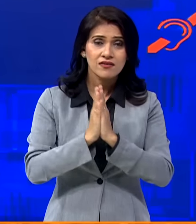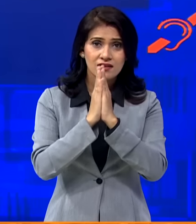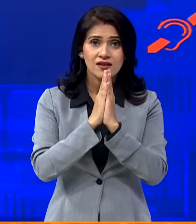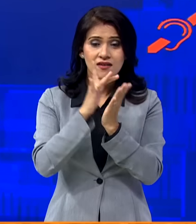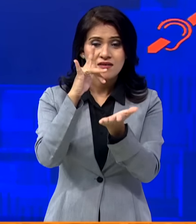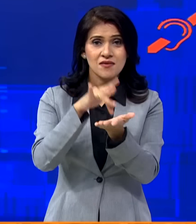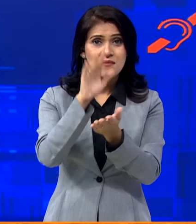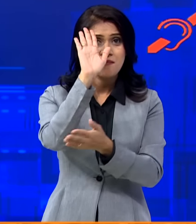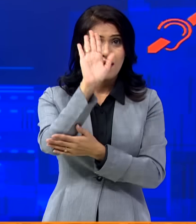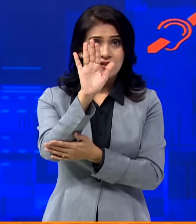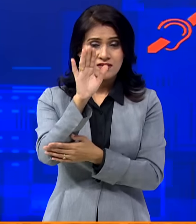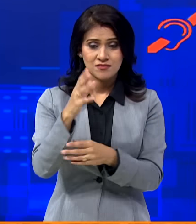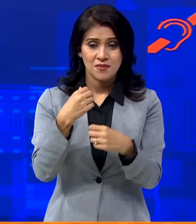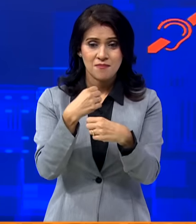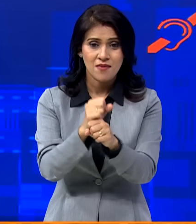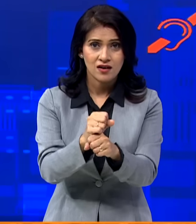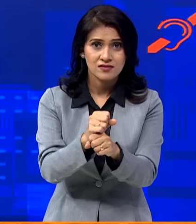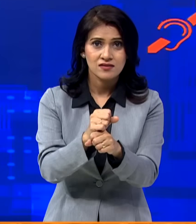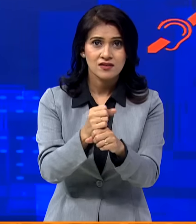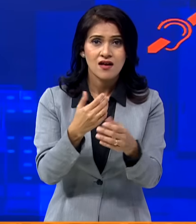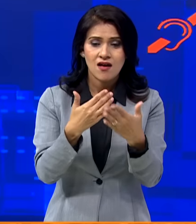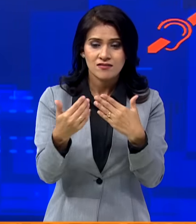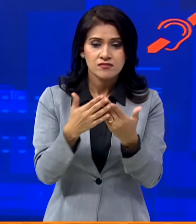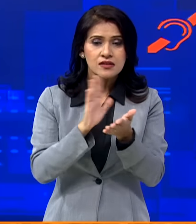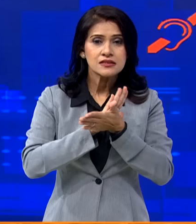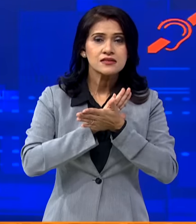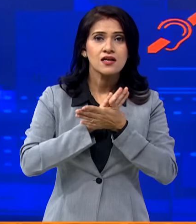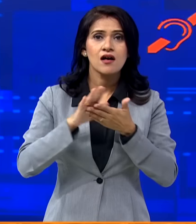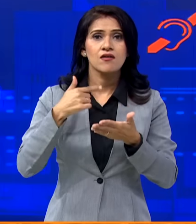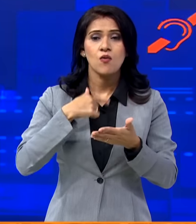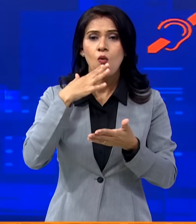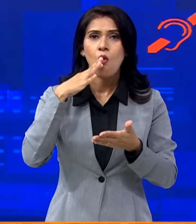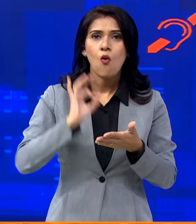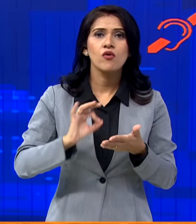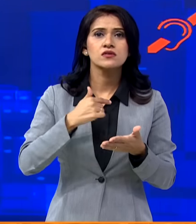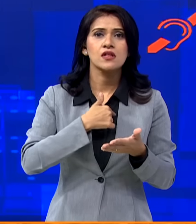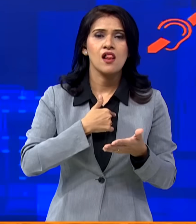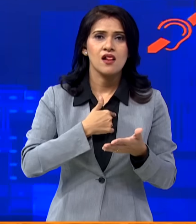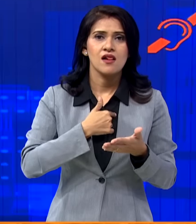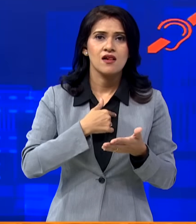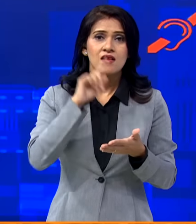शिरा रखने के लिए हाथों का पवित्र होना जरूरी है रजत